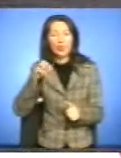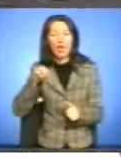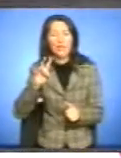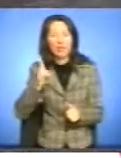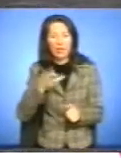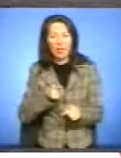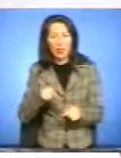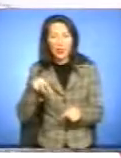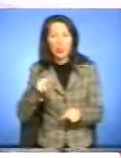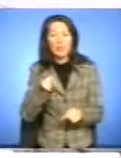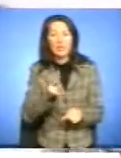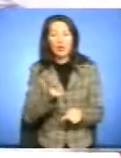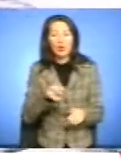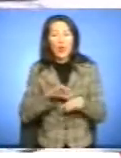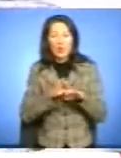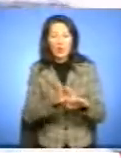Чимало лікарів. Супер.